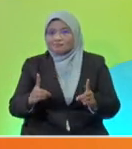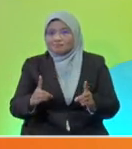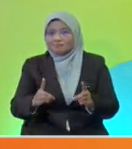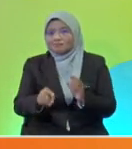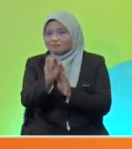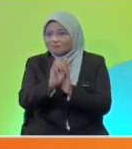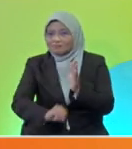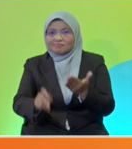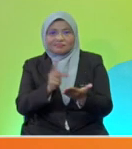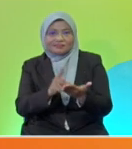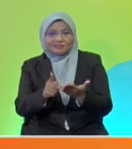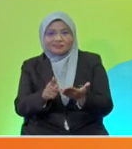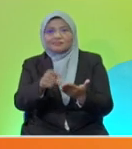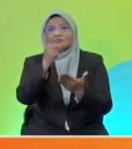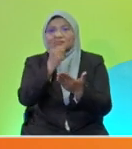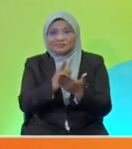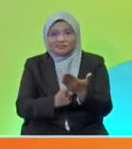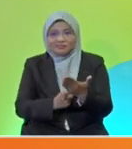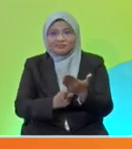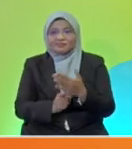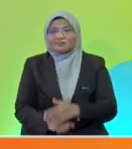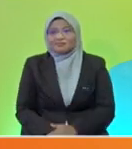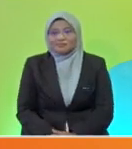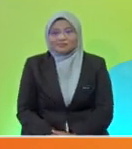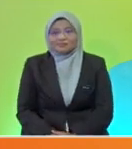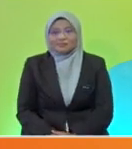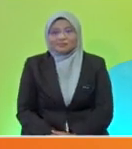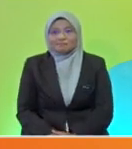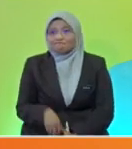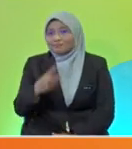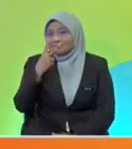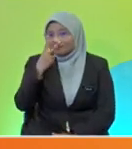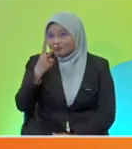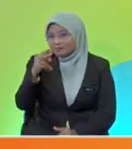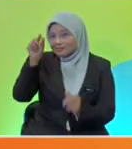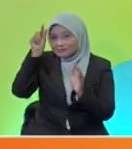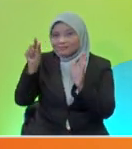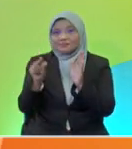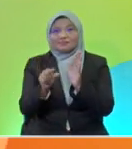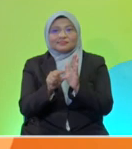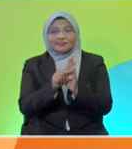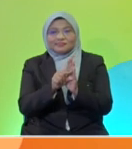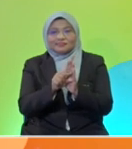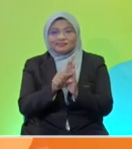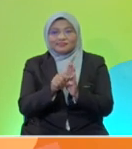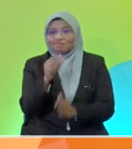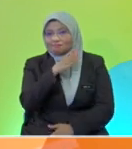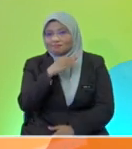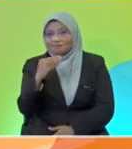melihat gambarnya ada jawabannya di situ oke Ada yang sudah